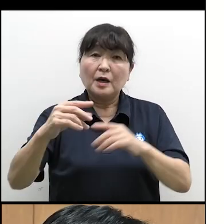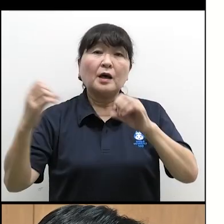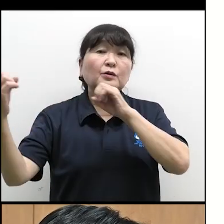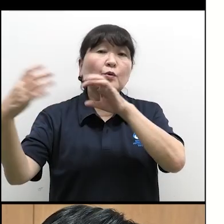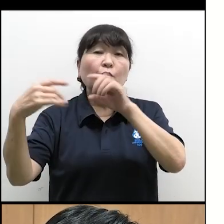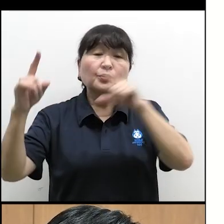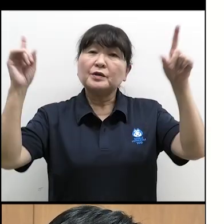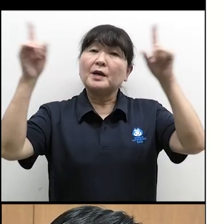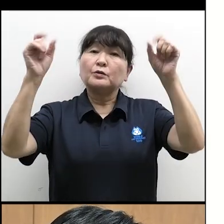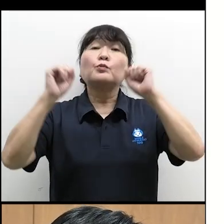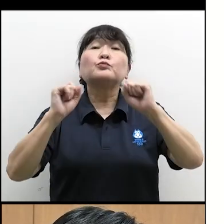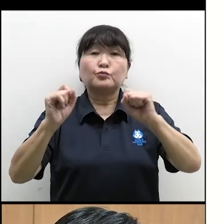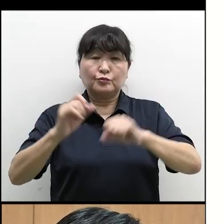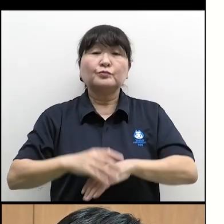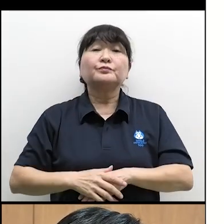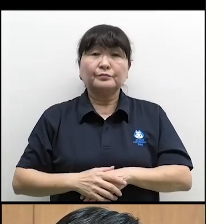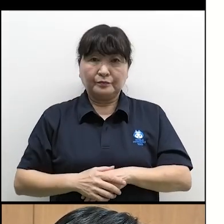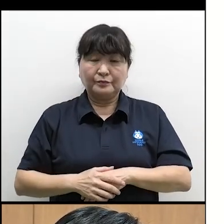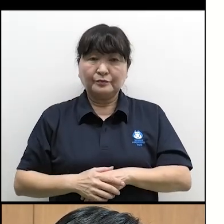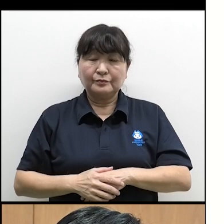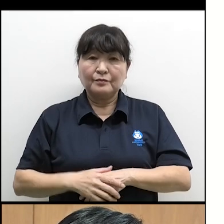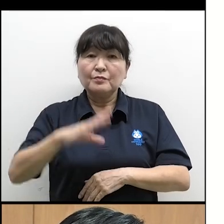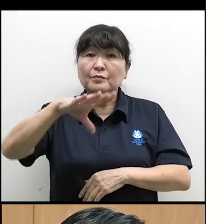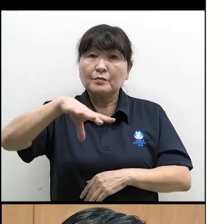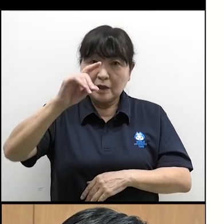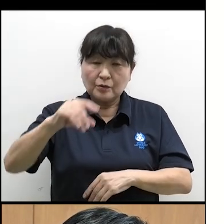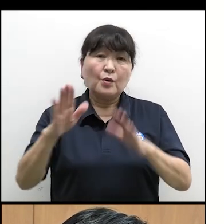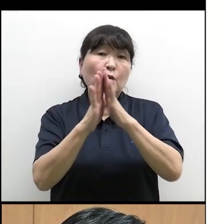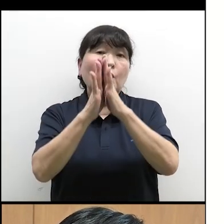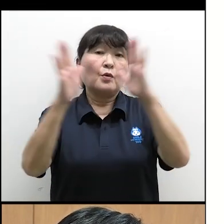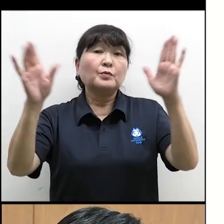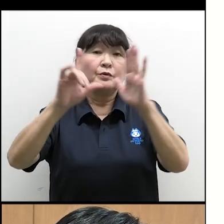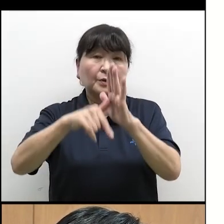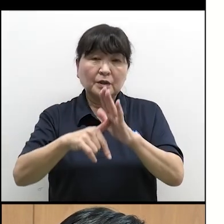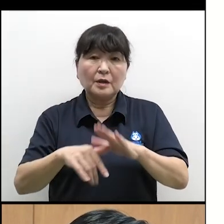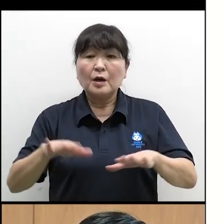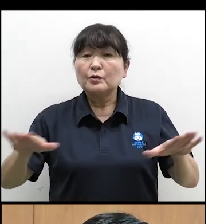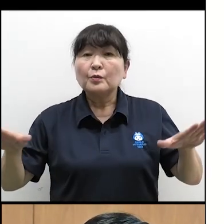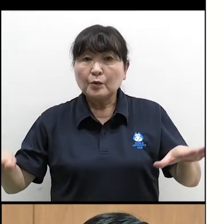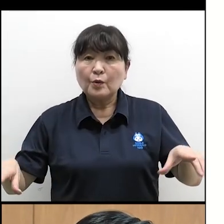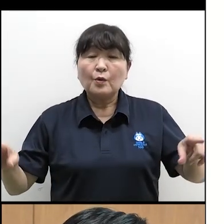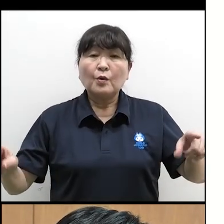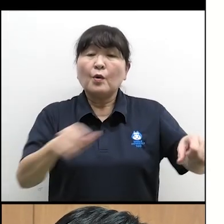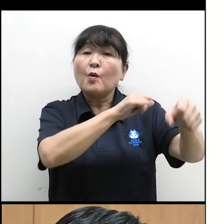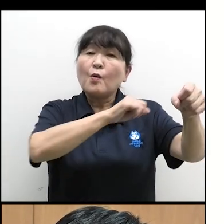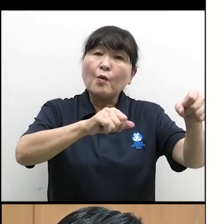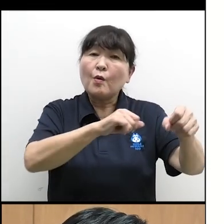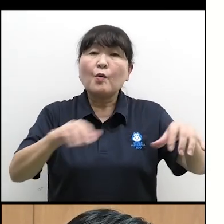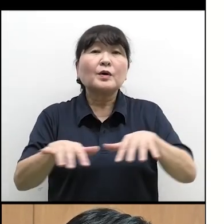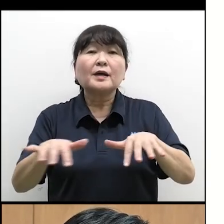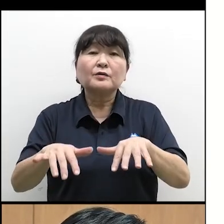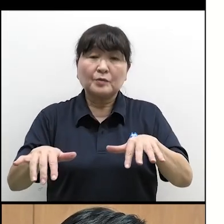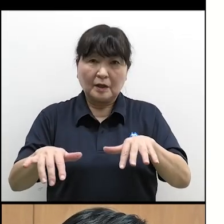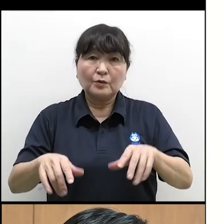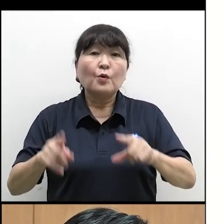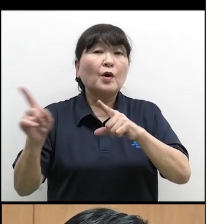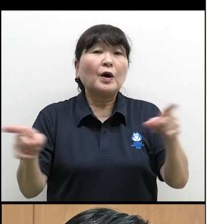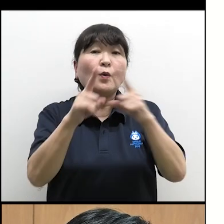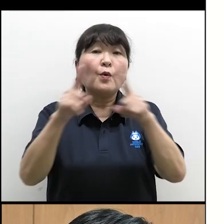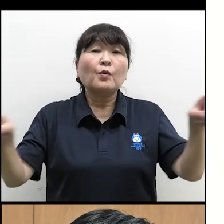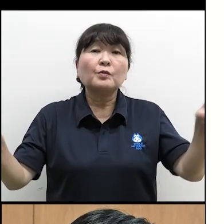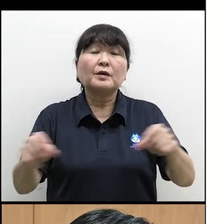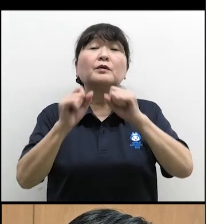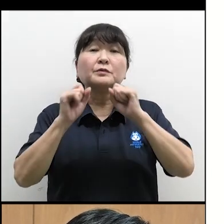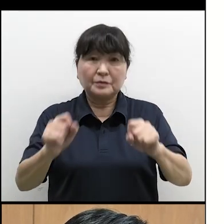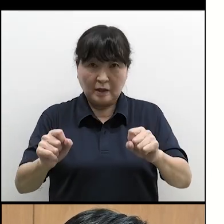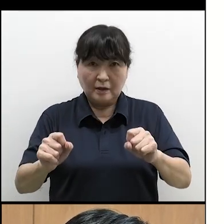。まずオープニングとして宮崎ジュニアオーケストラの皆さんが演奏していただき、第1部は高校生と大